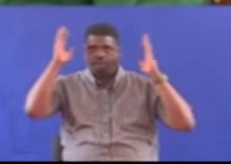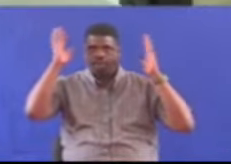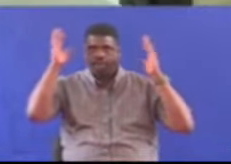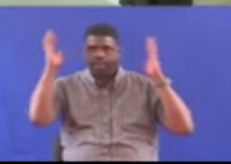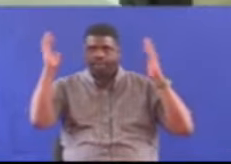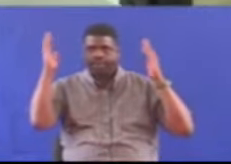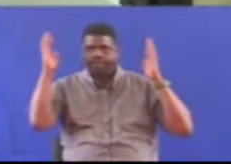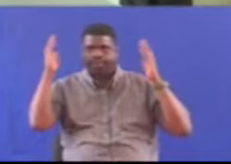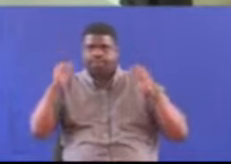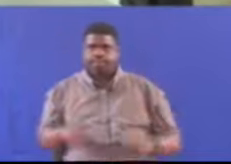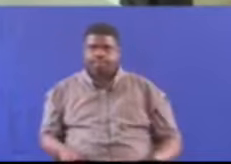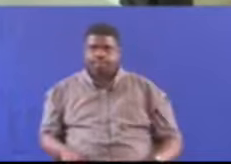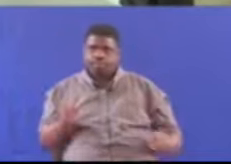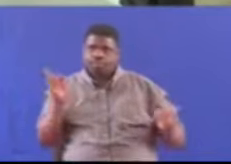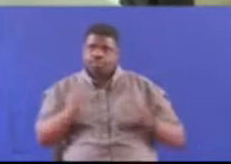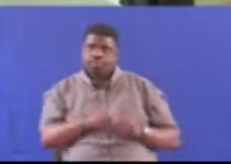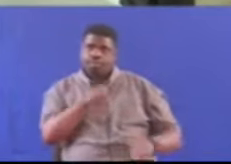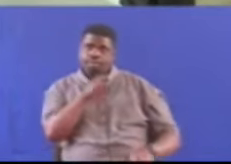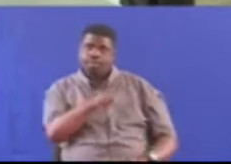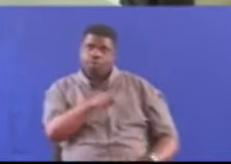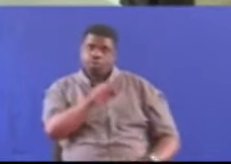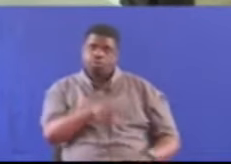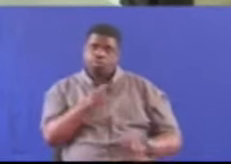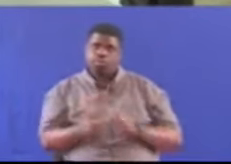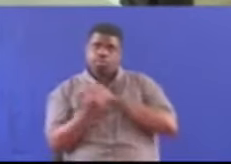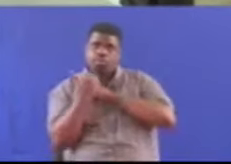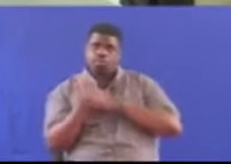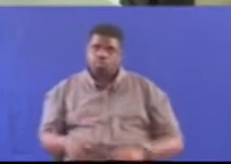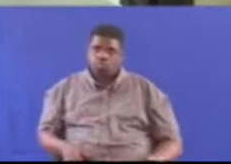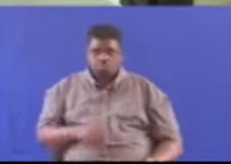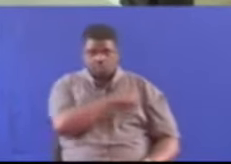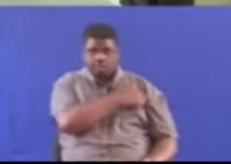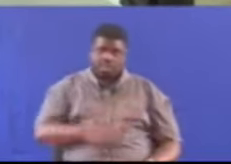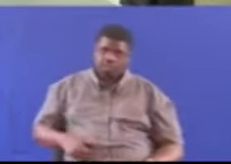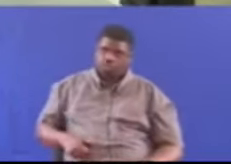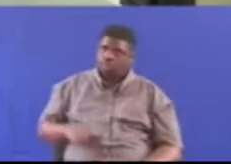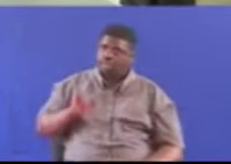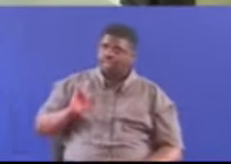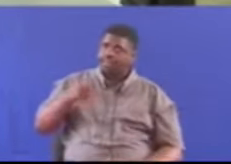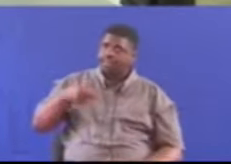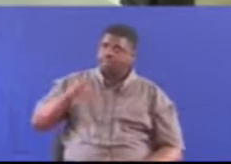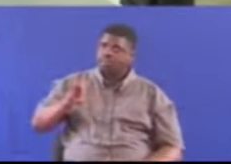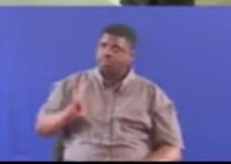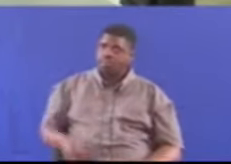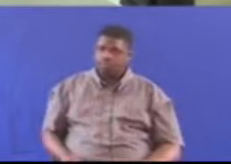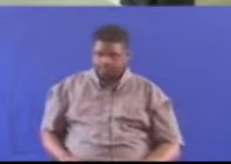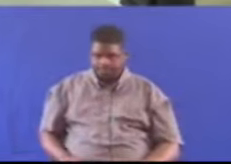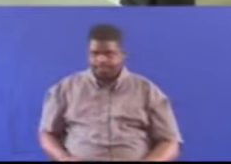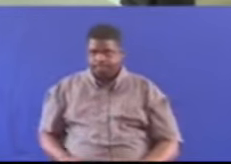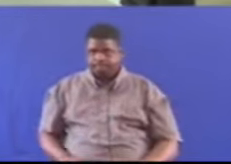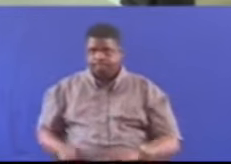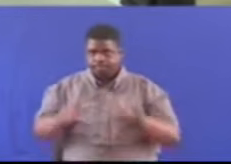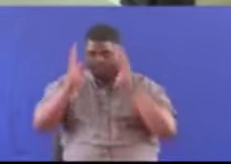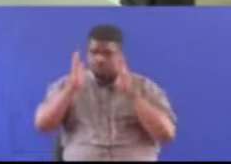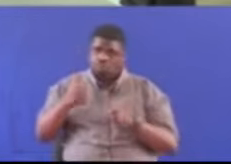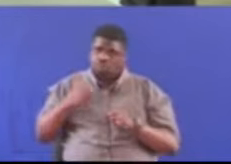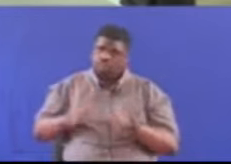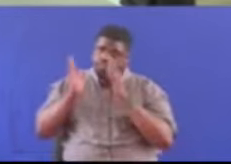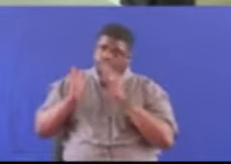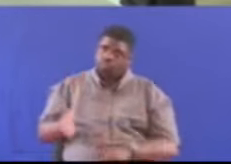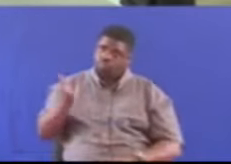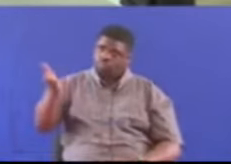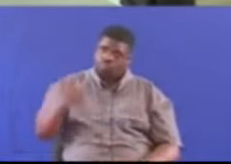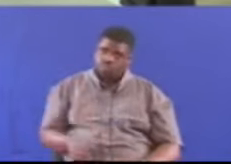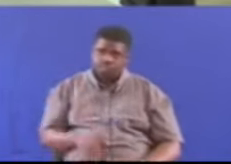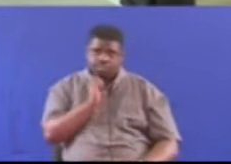Kwa ufupi, hayo ndiyo majukumu ya rais wa IPU. Mheshimiwa Waziri Mkuu, Mheshimiwa Spika na Rais wa